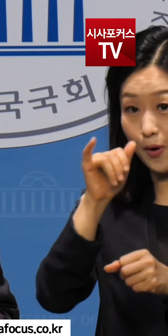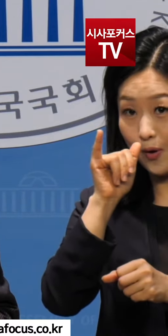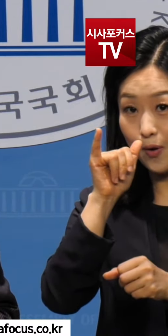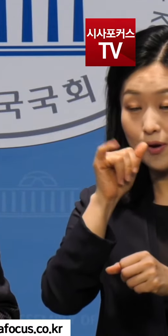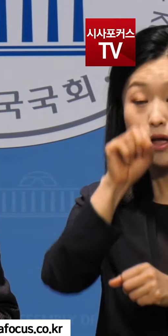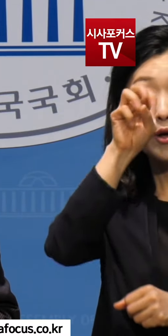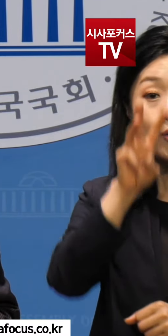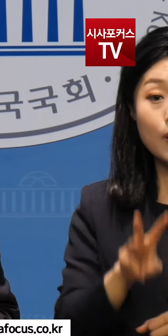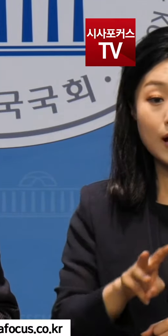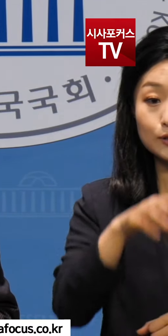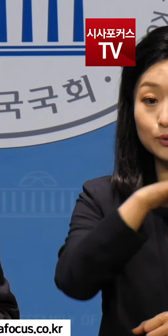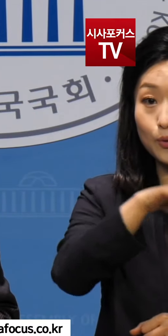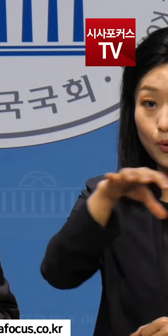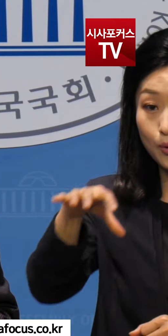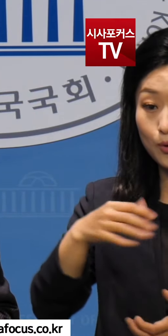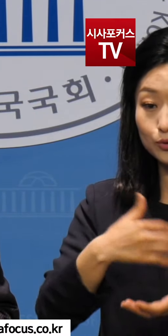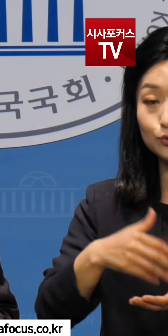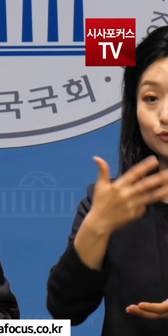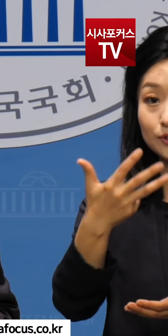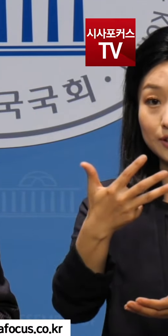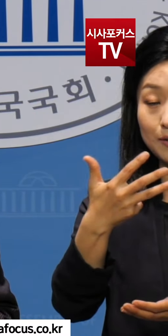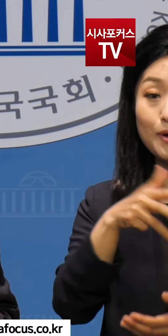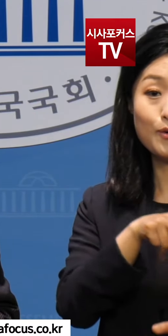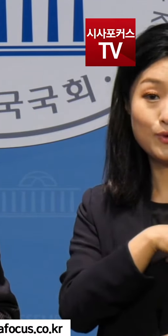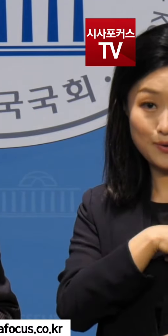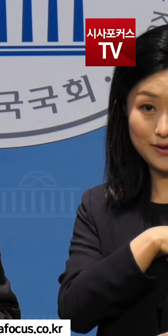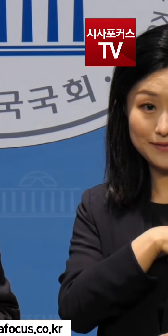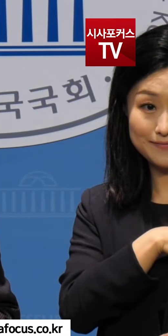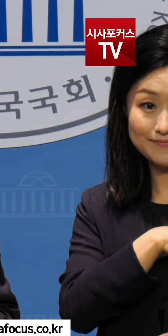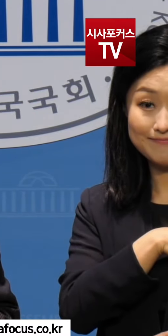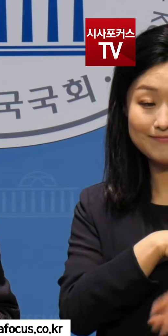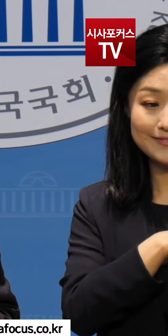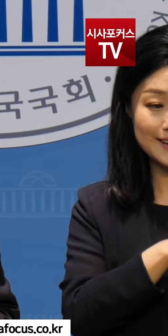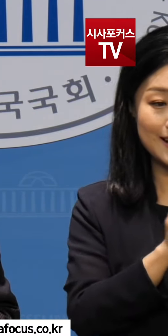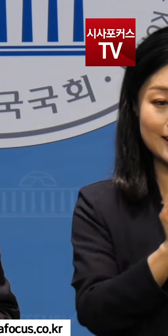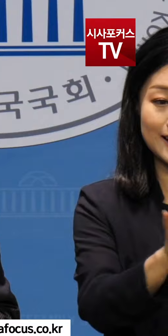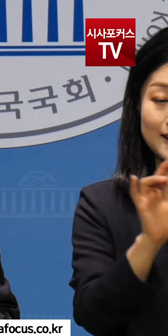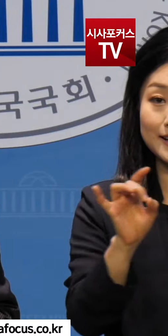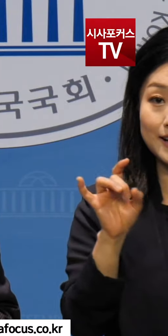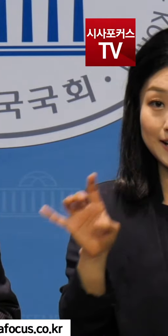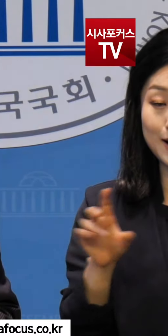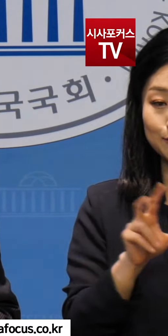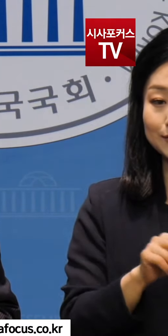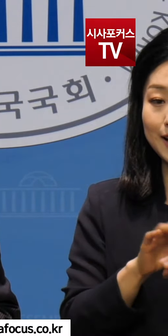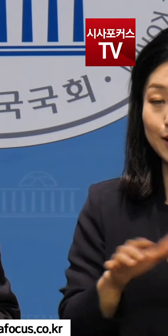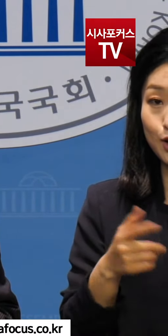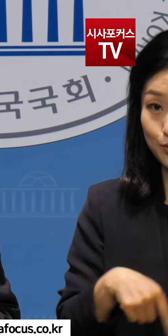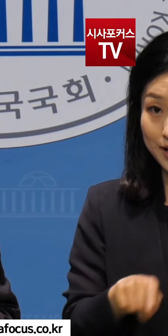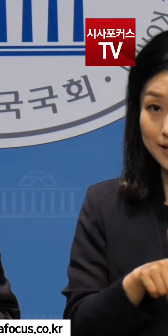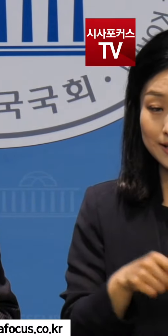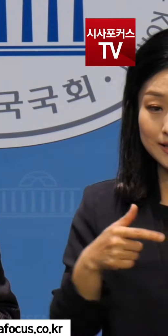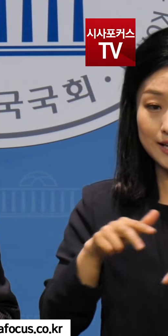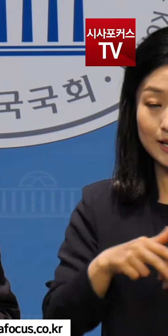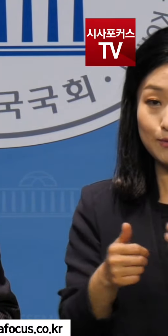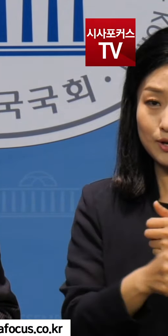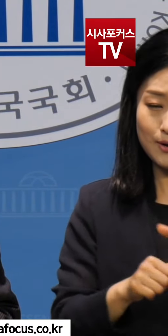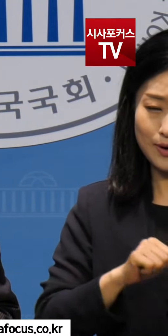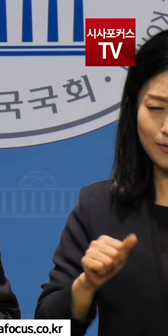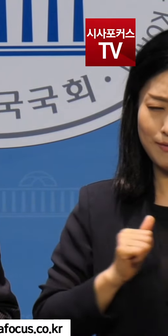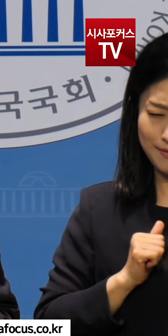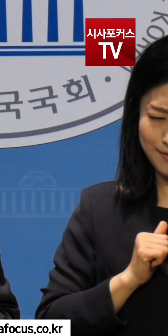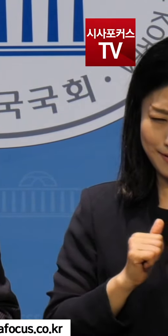광주 지역에 8분의 국회의원들이 계십니다. 8분들이 각 지역 현안을 해결하여 상임위에서 열심히 활동하고